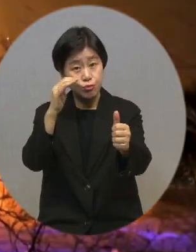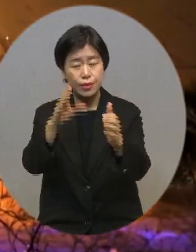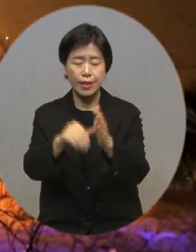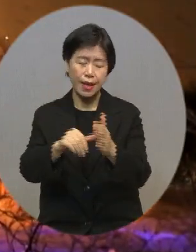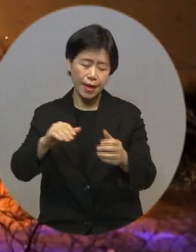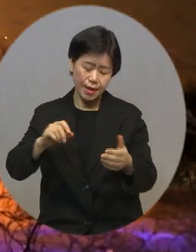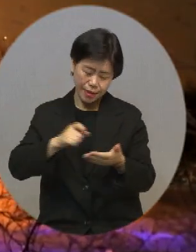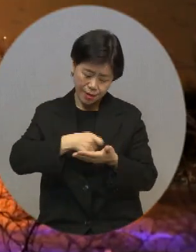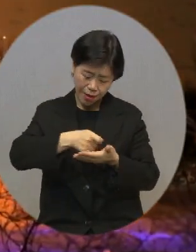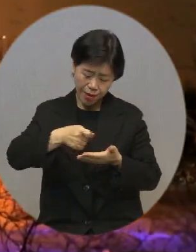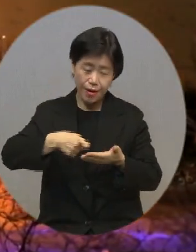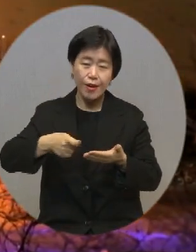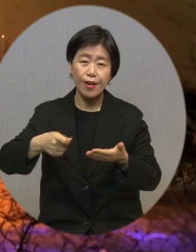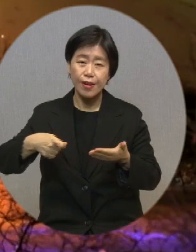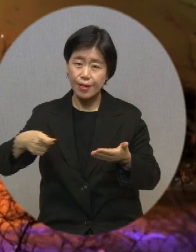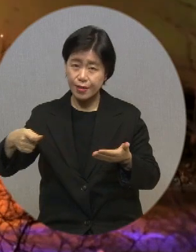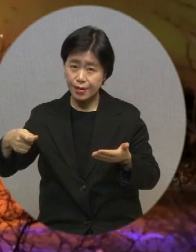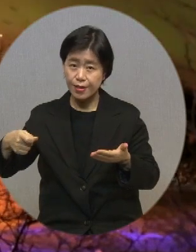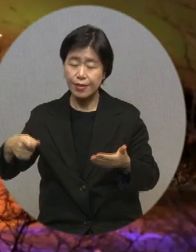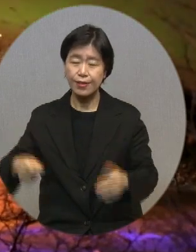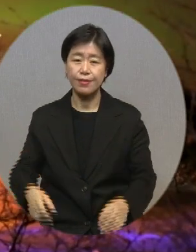그리우면 썼다가